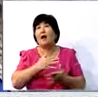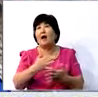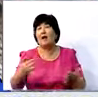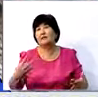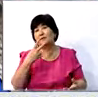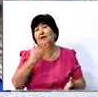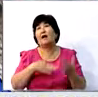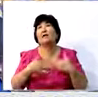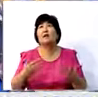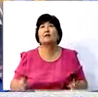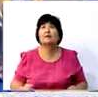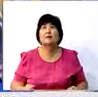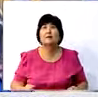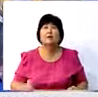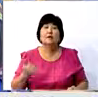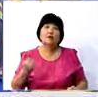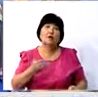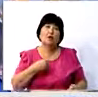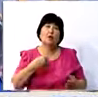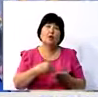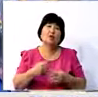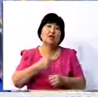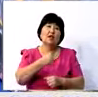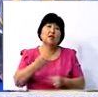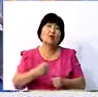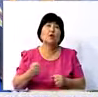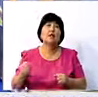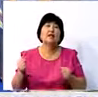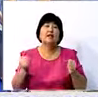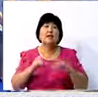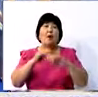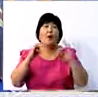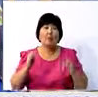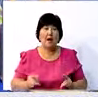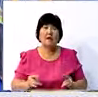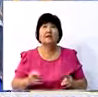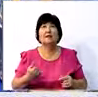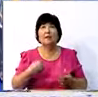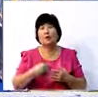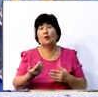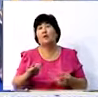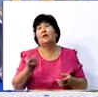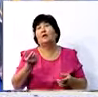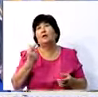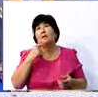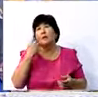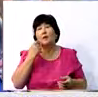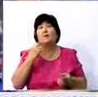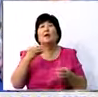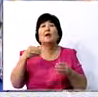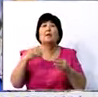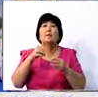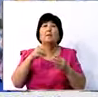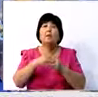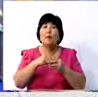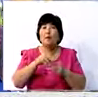глаз радовал. Я сегодня хочу закрутить на зиму банки. Я сегодня хочу лечо делать. Я возьму болгарский перец, помидоры.